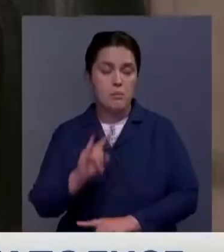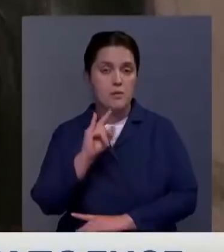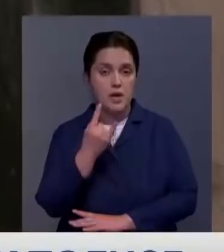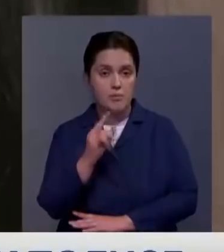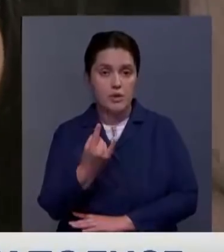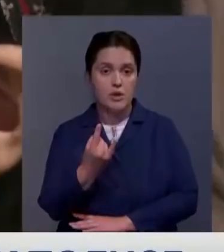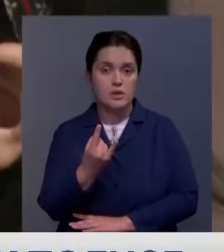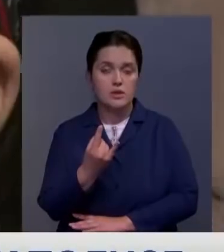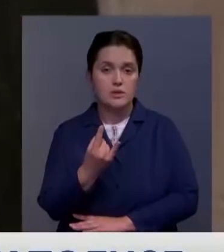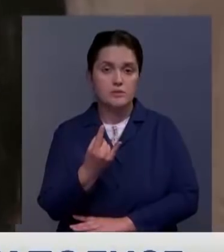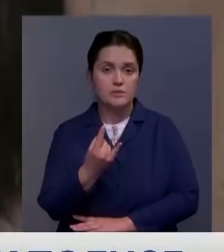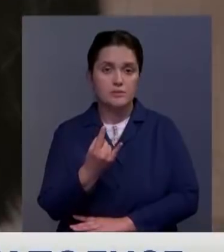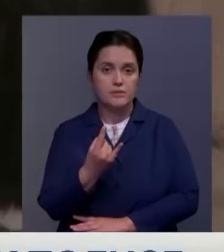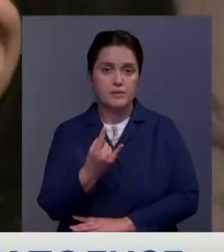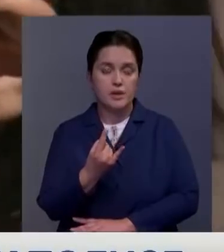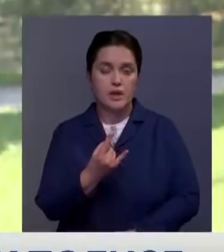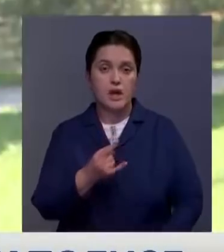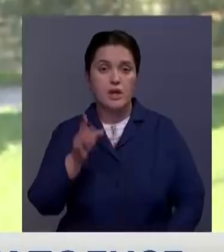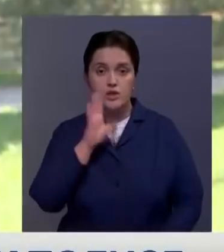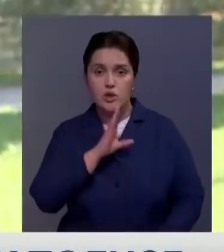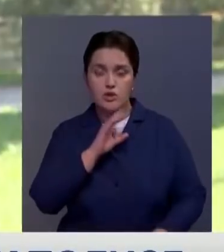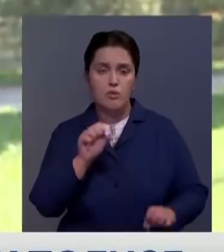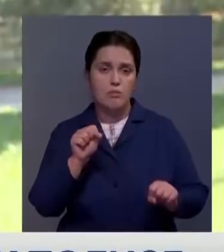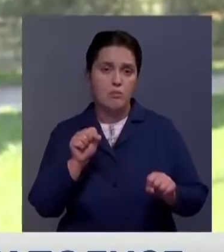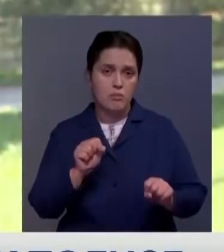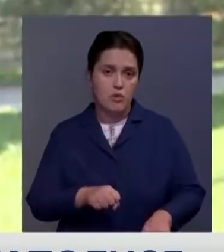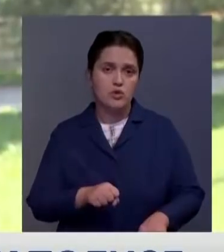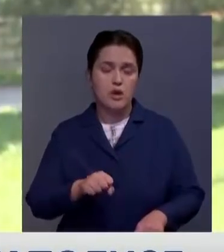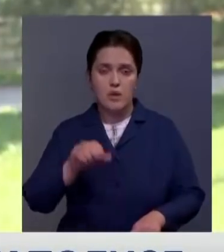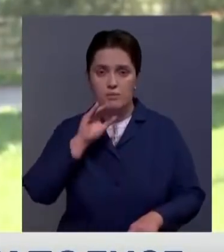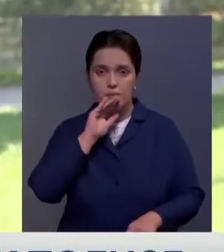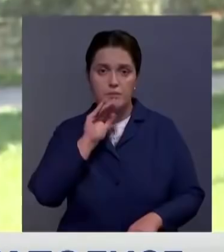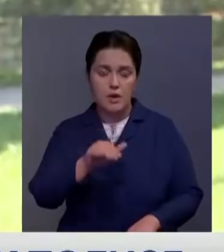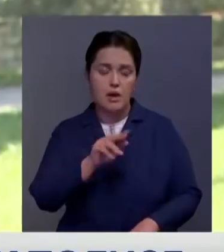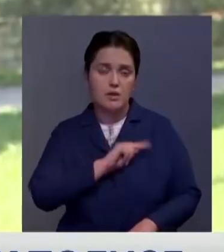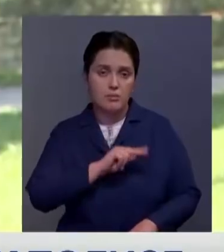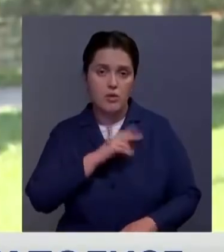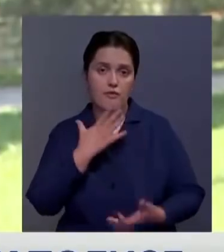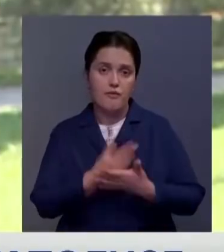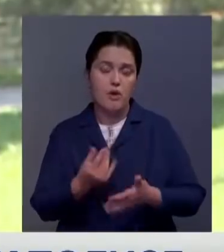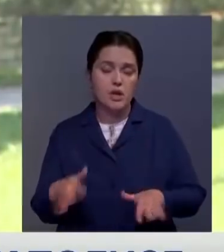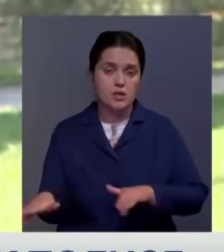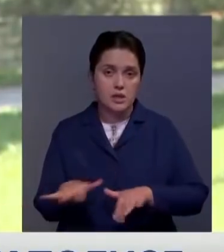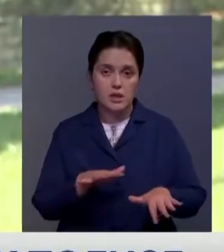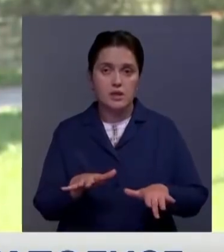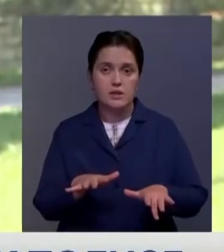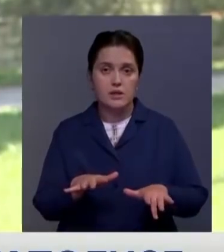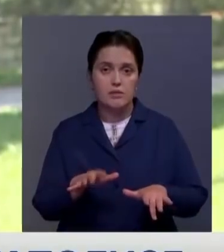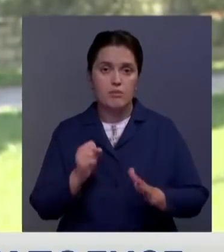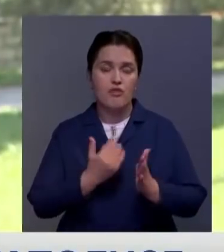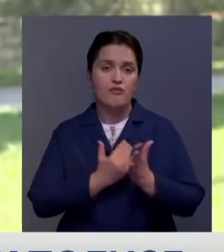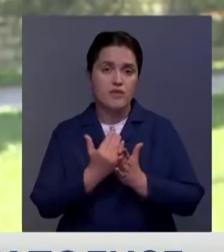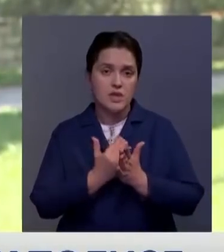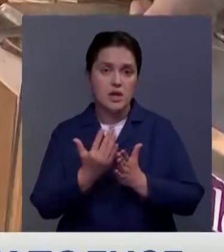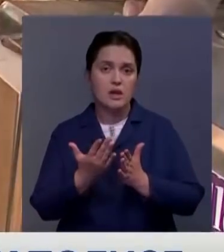я считаю, что в наше современное время женщина может быть и профессионалом своего дела. Она может занимать высокие посты